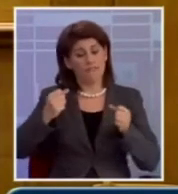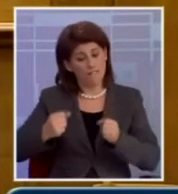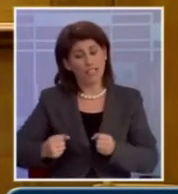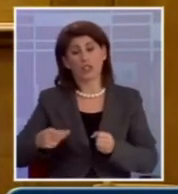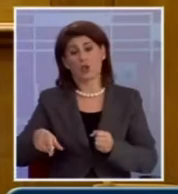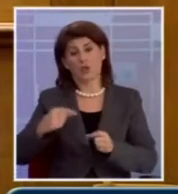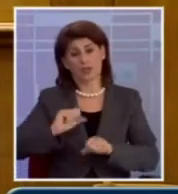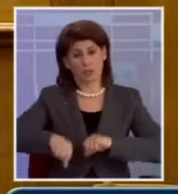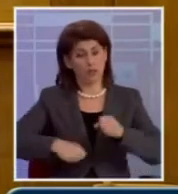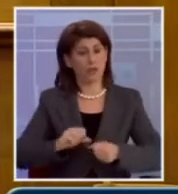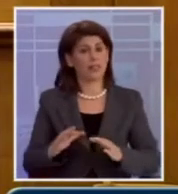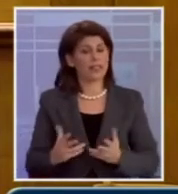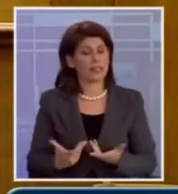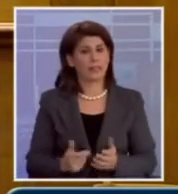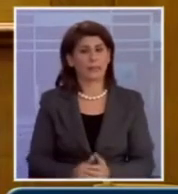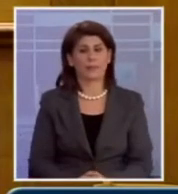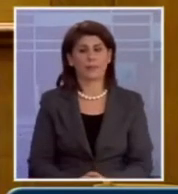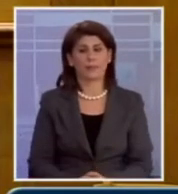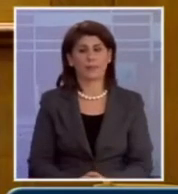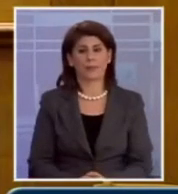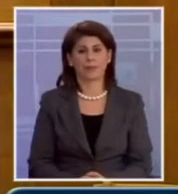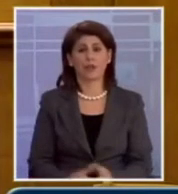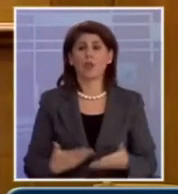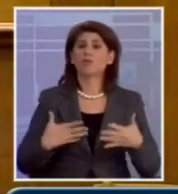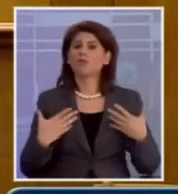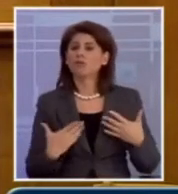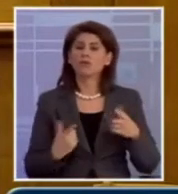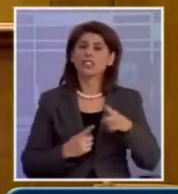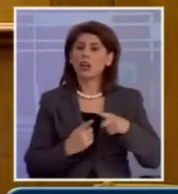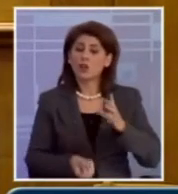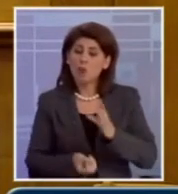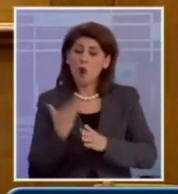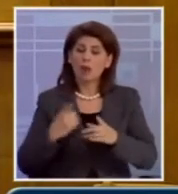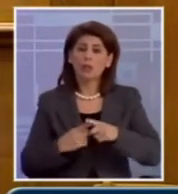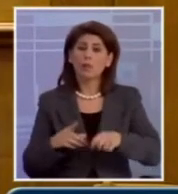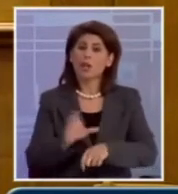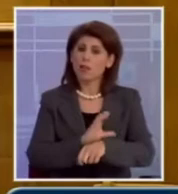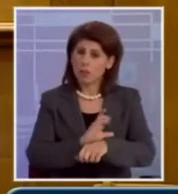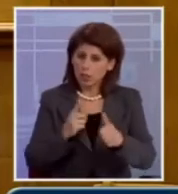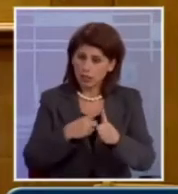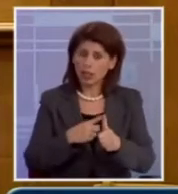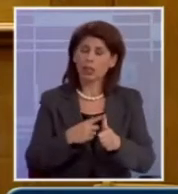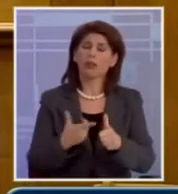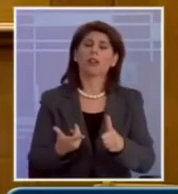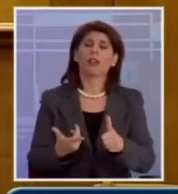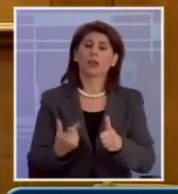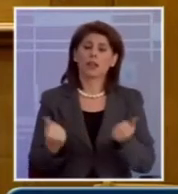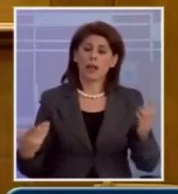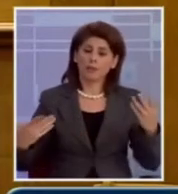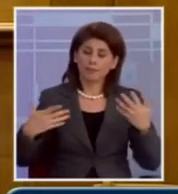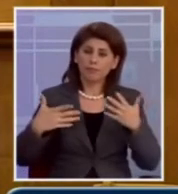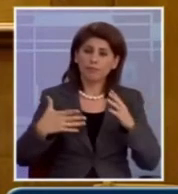μας είναι να αξιοποιήσουμε τη σύγχρονη τεχνολογία, την πληροφορική, και να